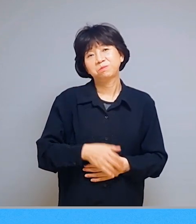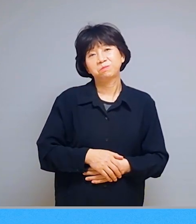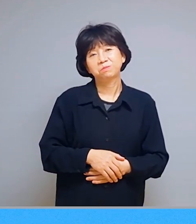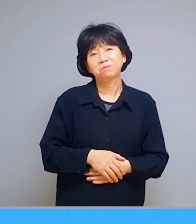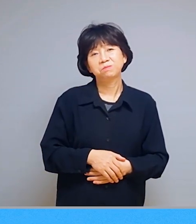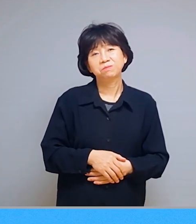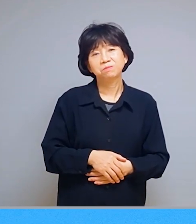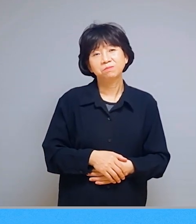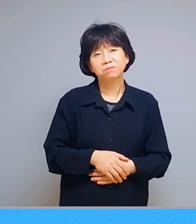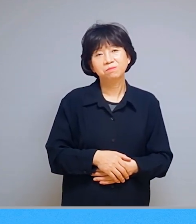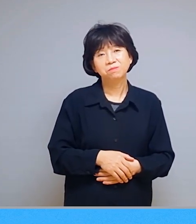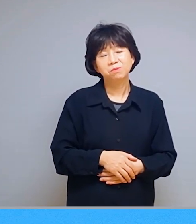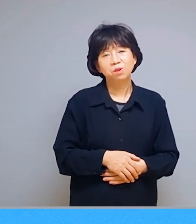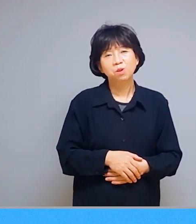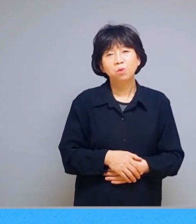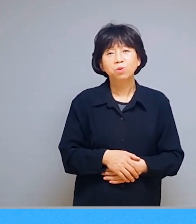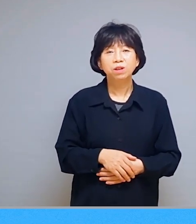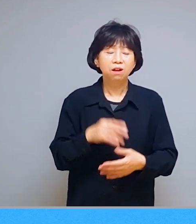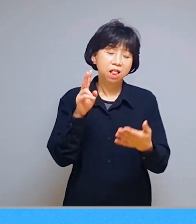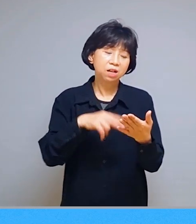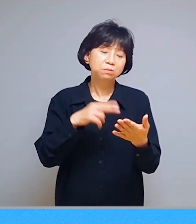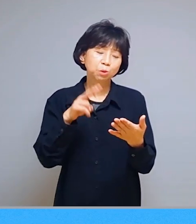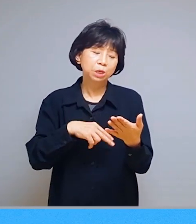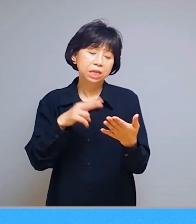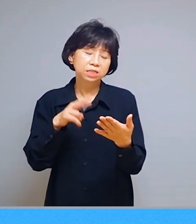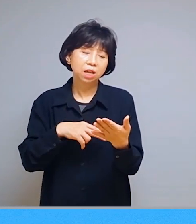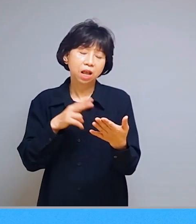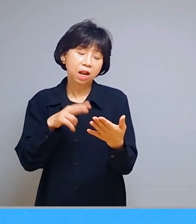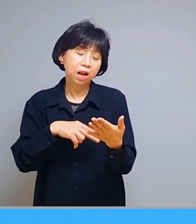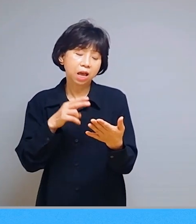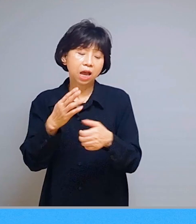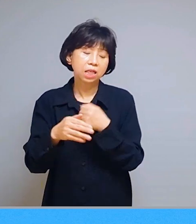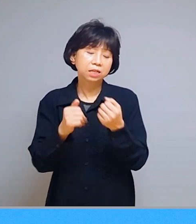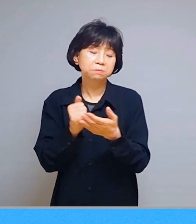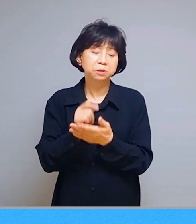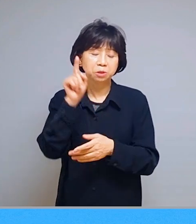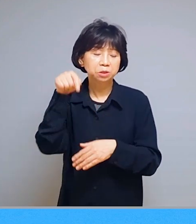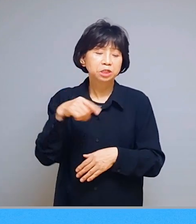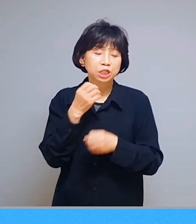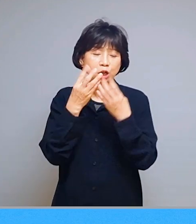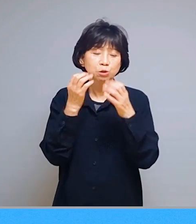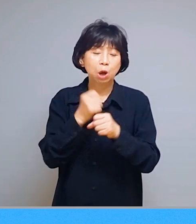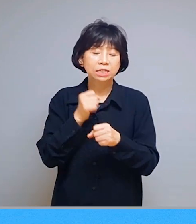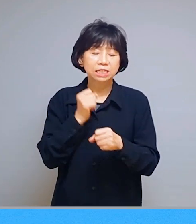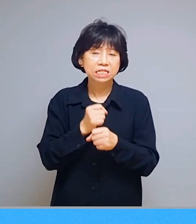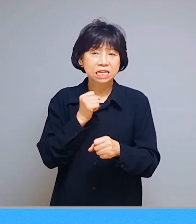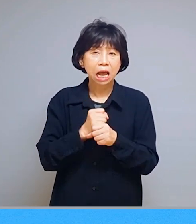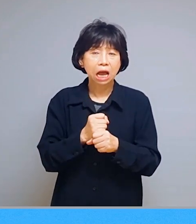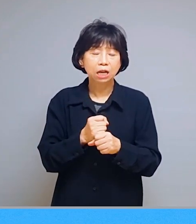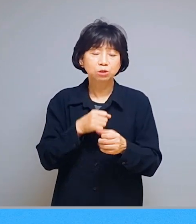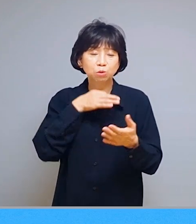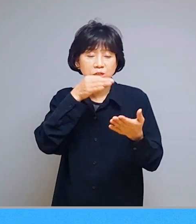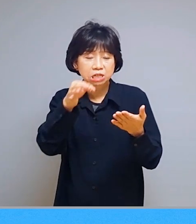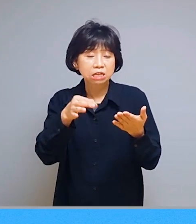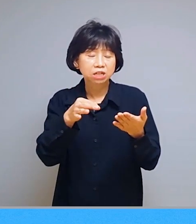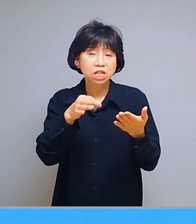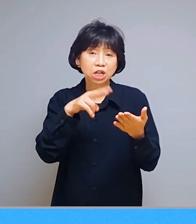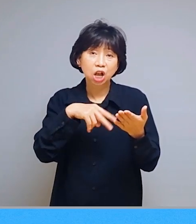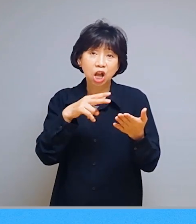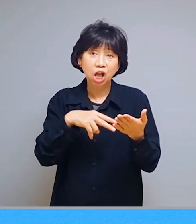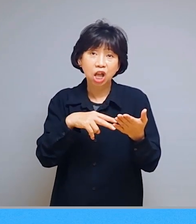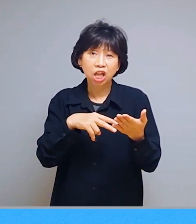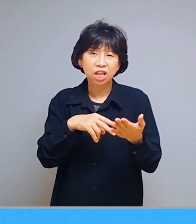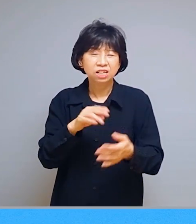목소리로 꼭 읽어야 될까요? 버스 타면서 하나님이 천지를 창조하시니라 막 소리내서 버스 안에서